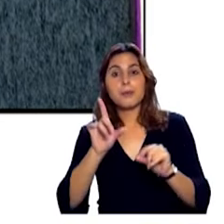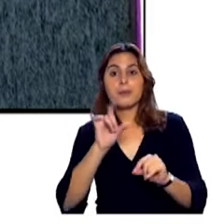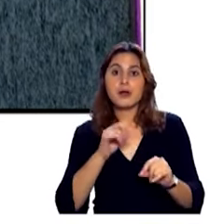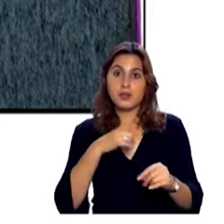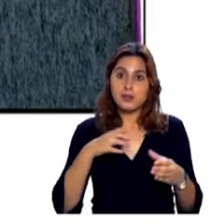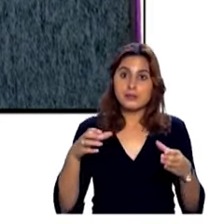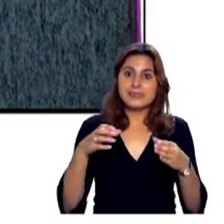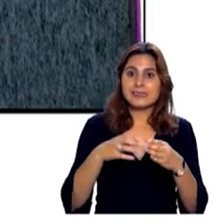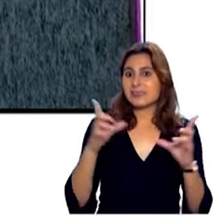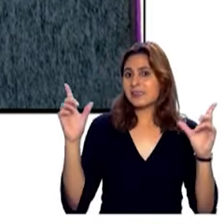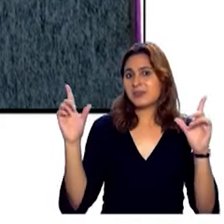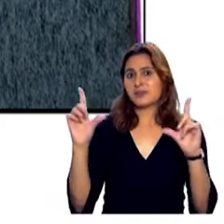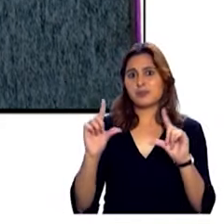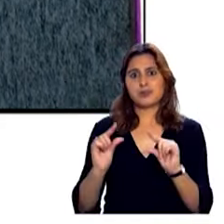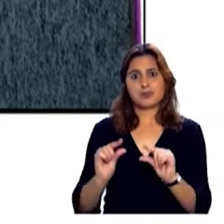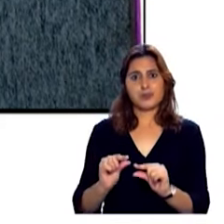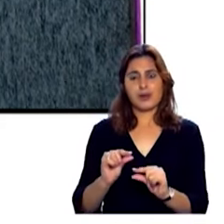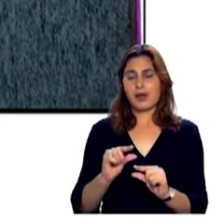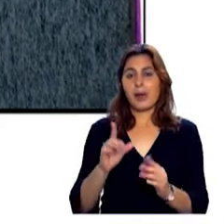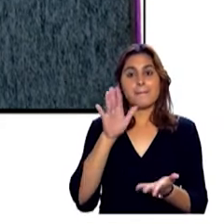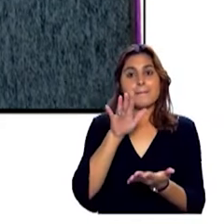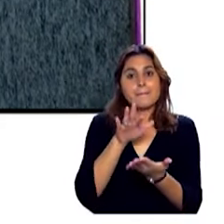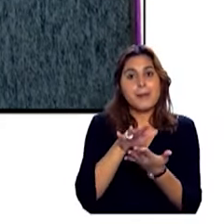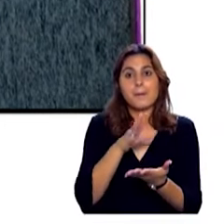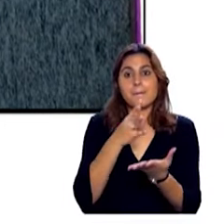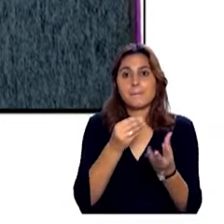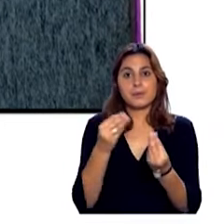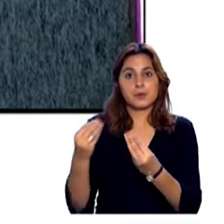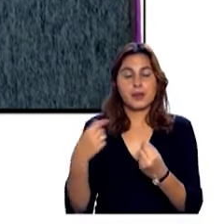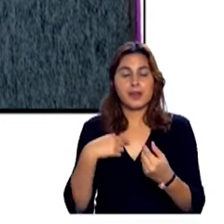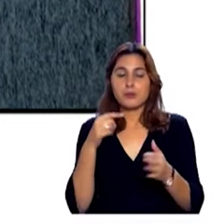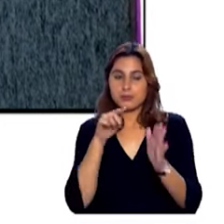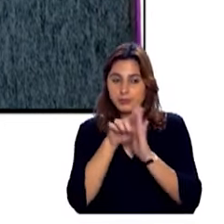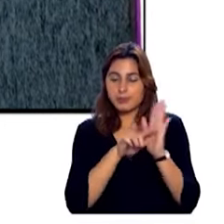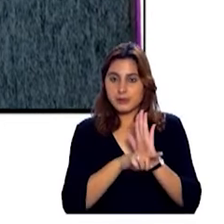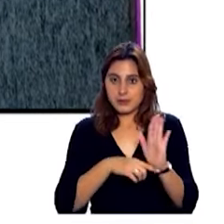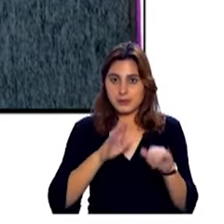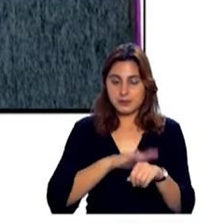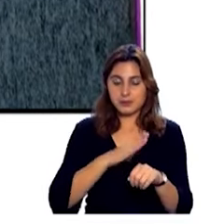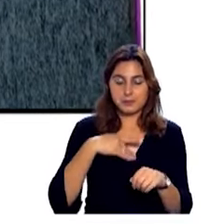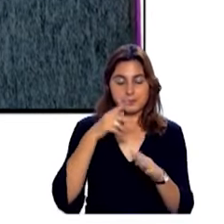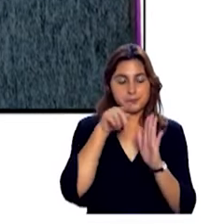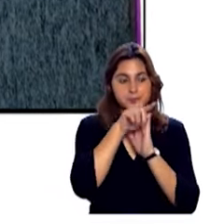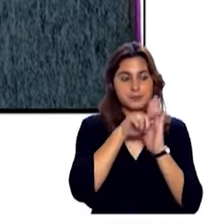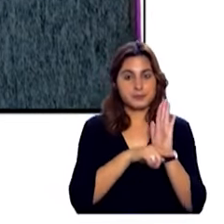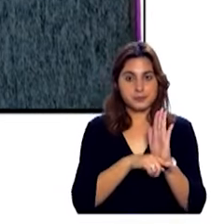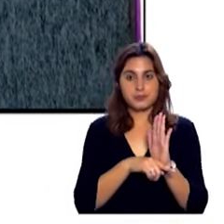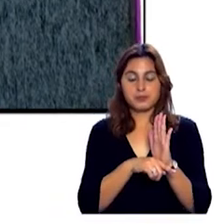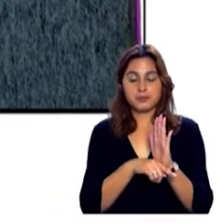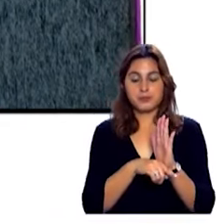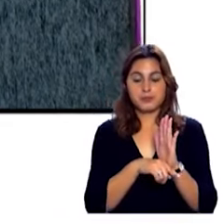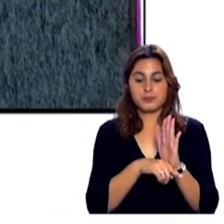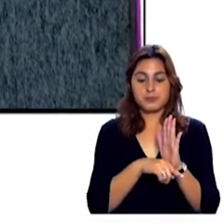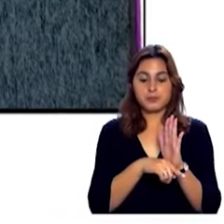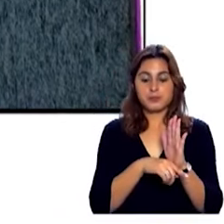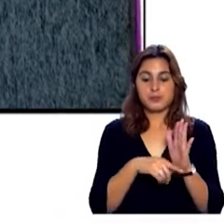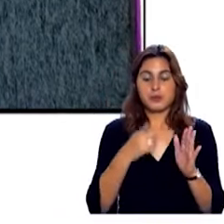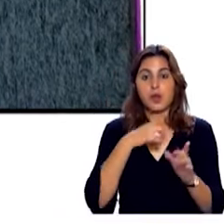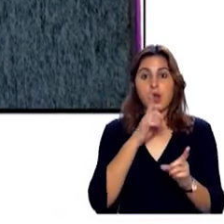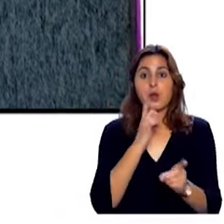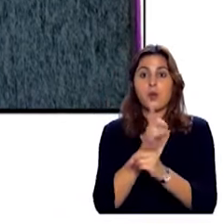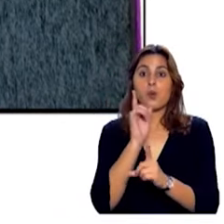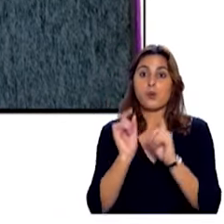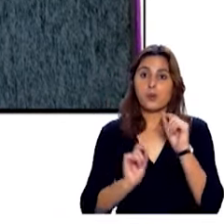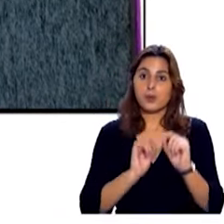una un'indagine giurisprudenziale siamo siamo sui